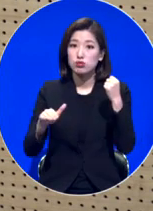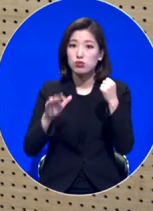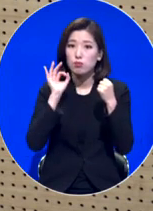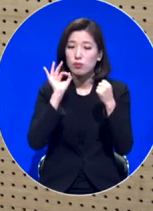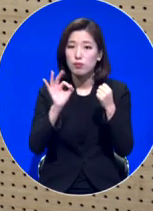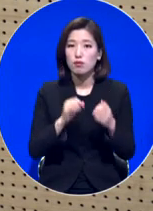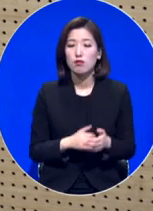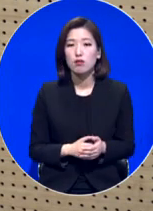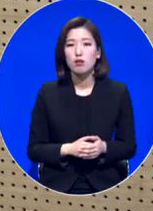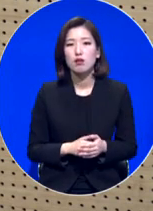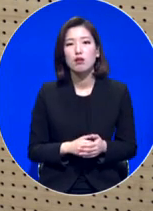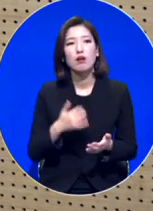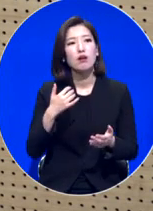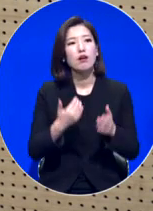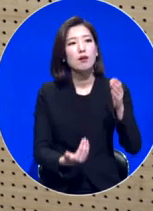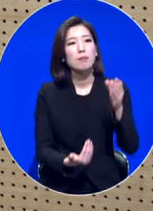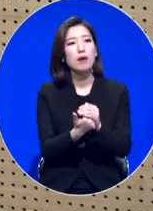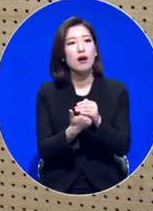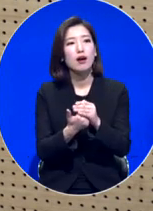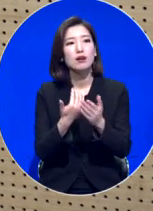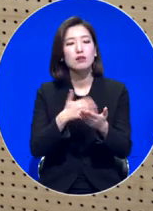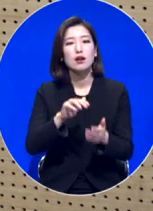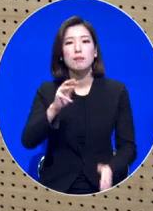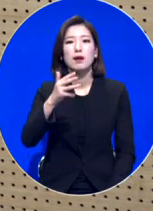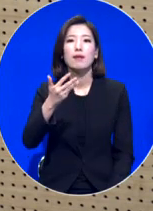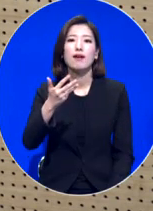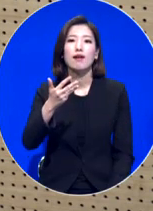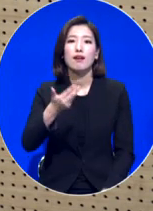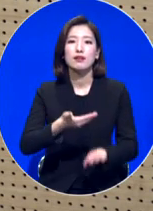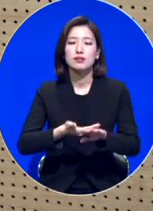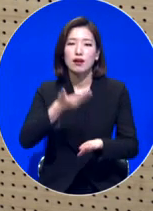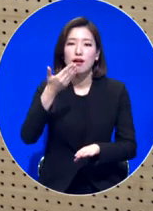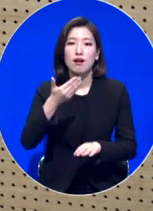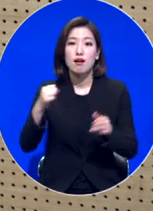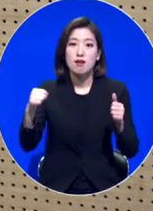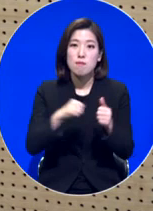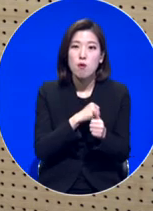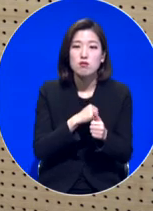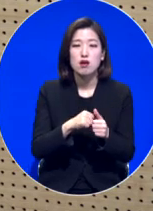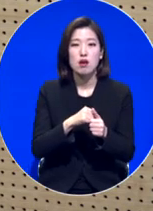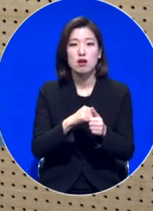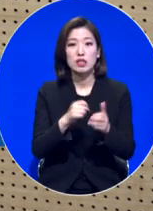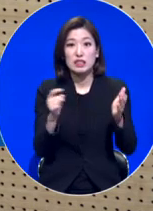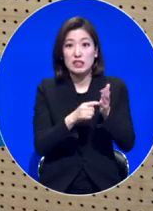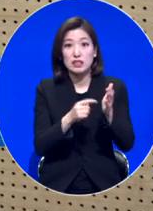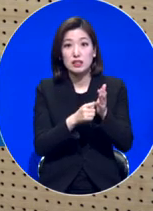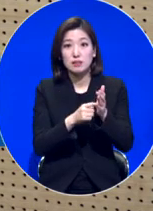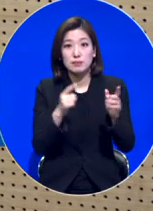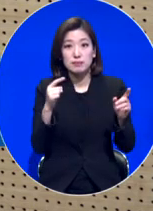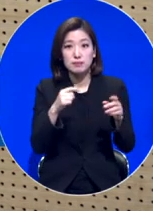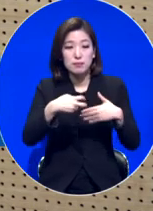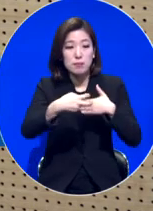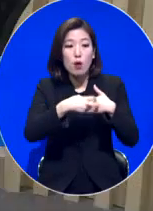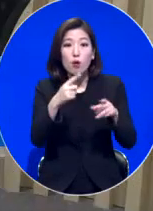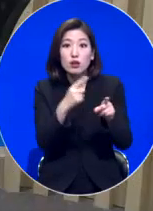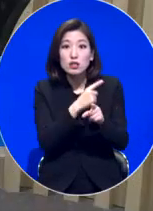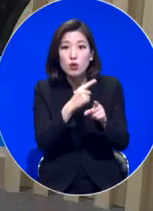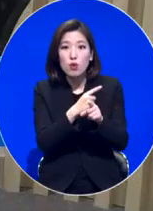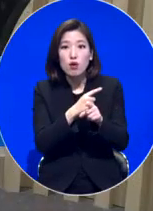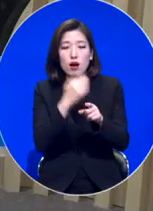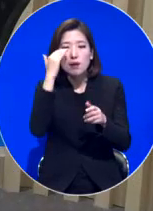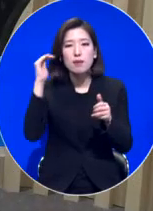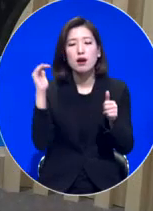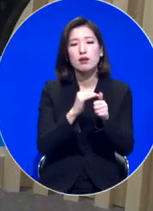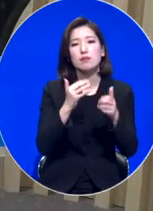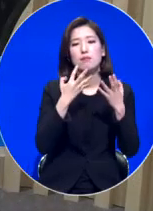동안 약 893건의 이제 그 폭행 등 응급의료 방해 행위가 이제 있어 왔고요. 네. 그